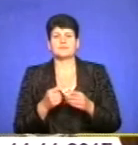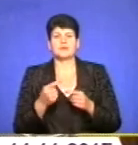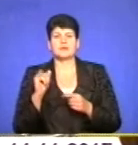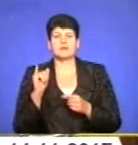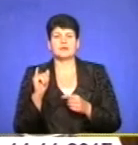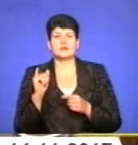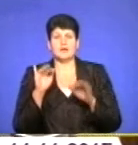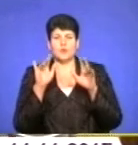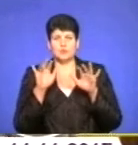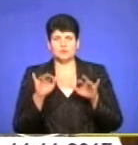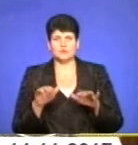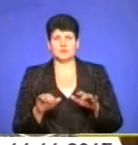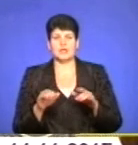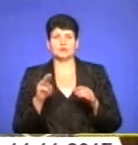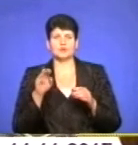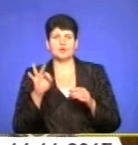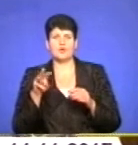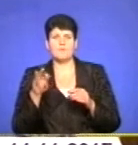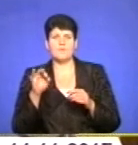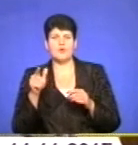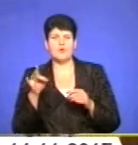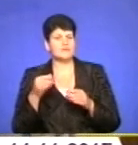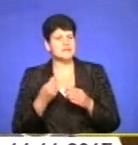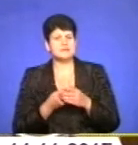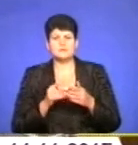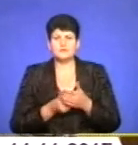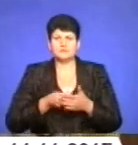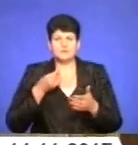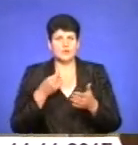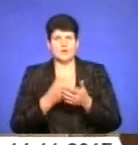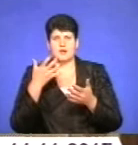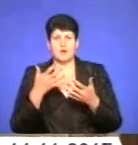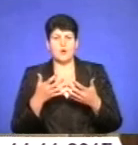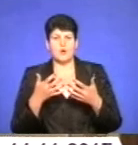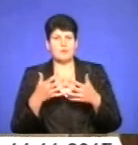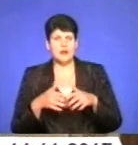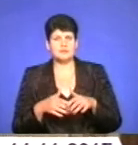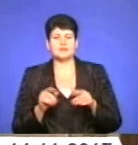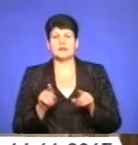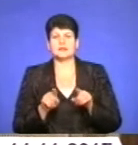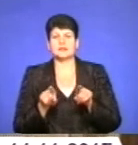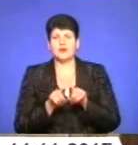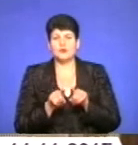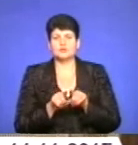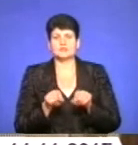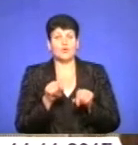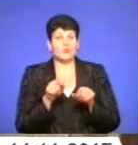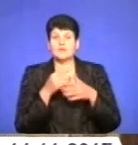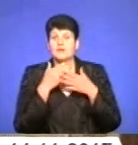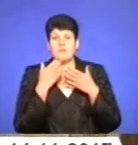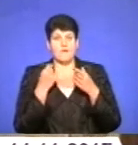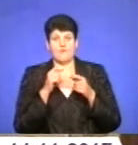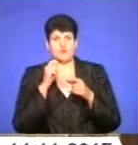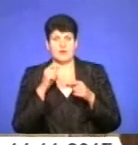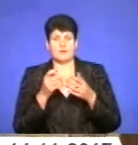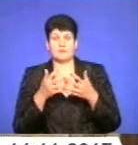інфузомат для комп'ютерного томографа, досить дорогостоюче обладнання, і обладнання, напевно, такого немає в Україні,